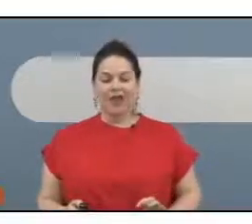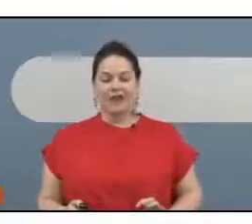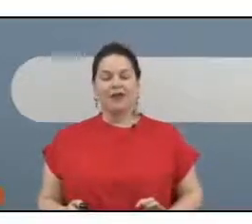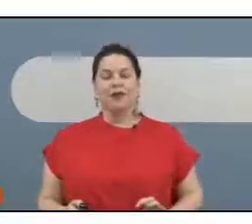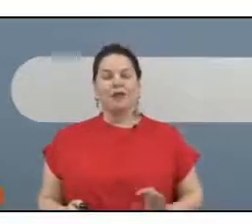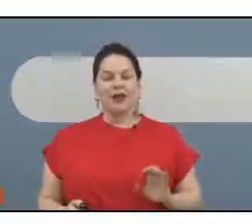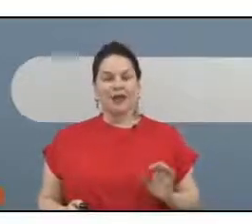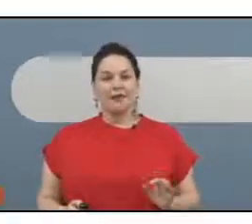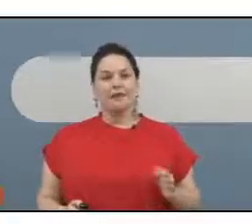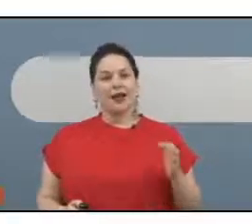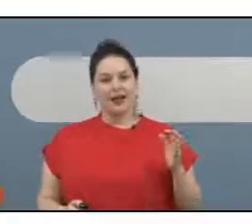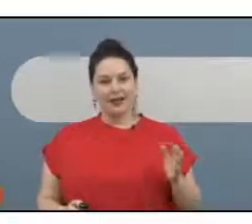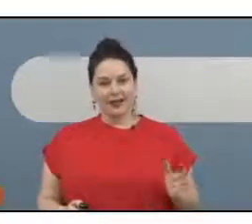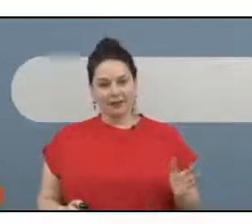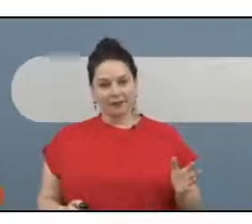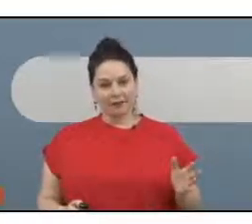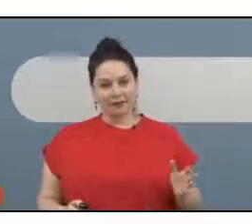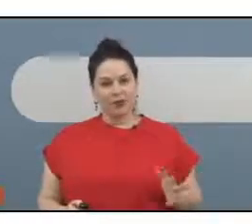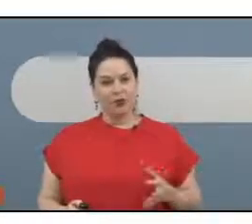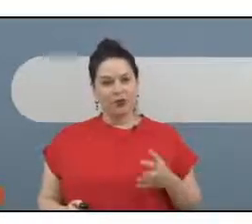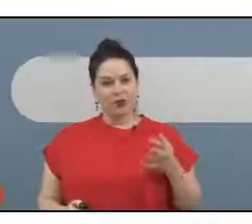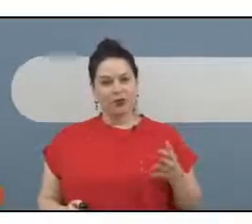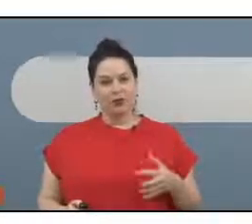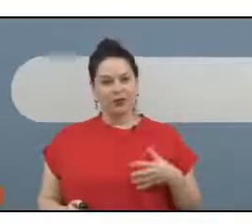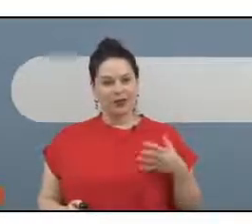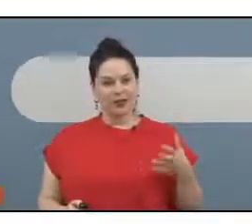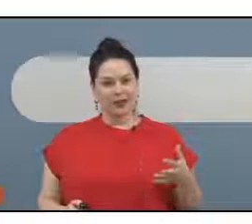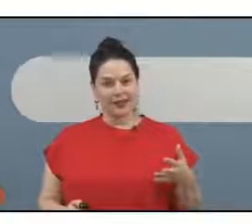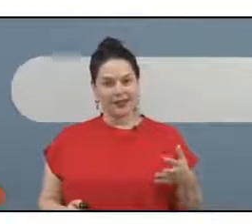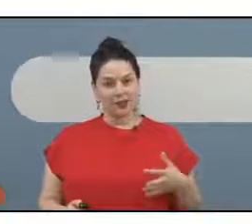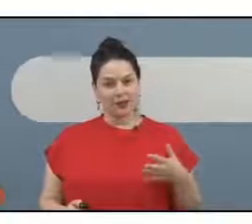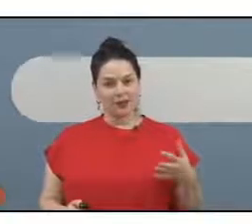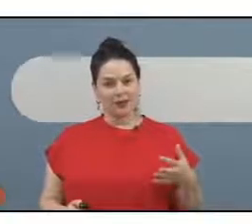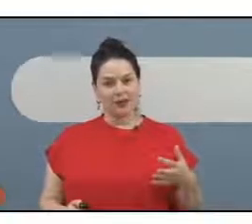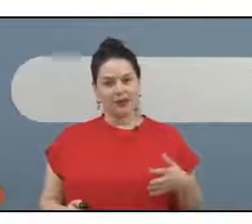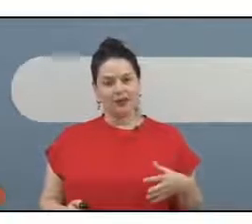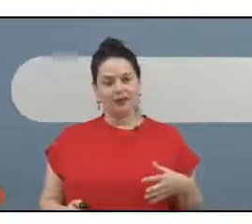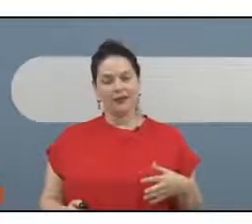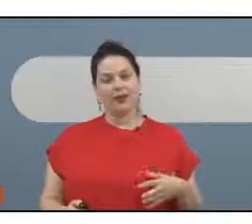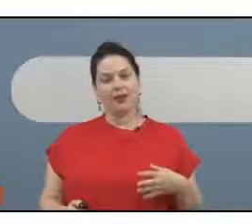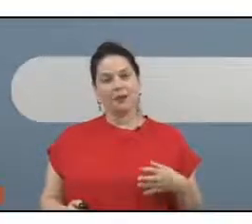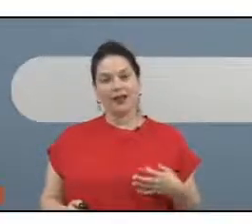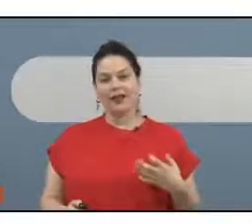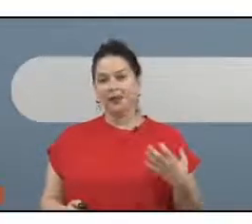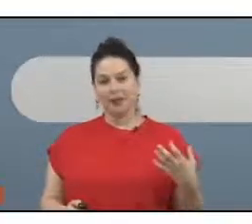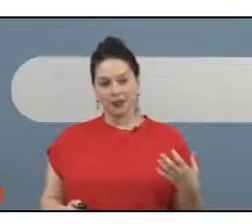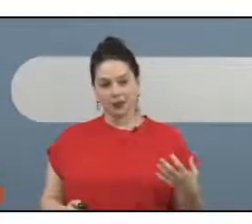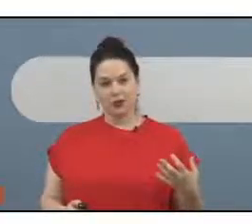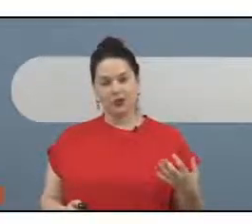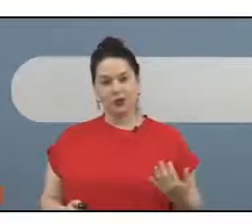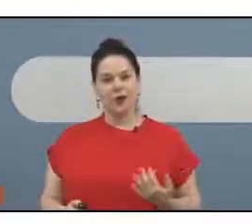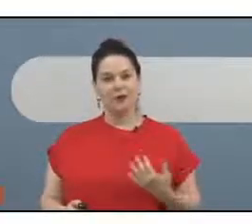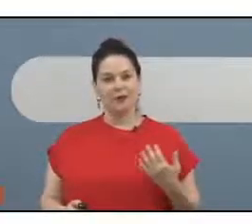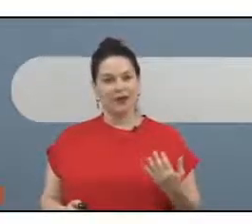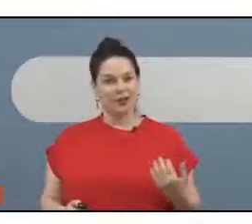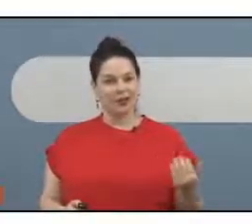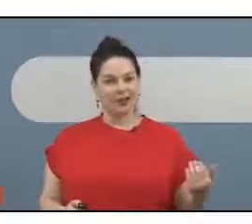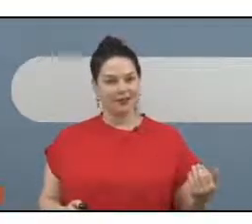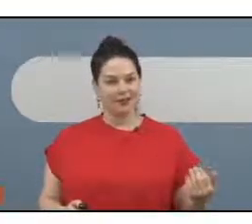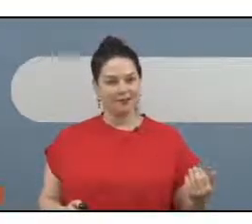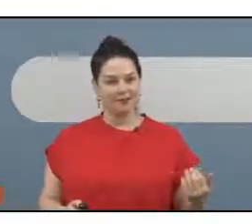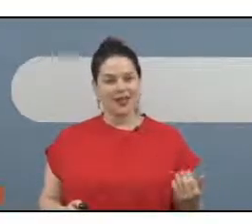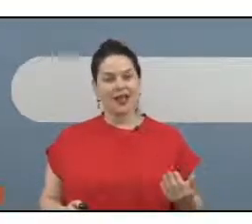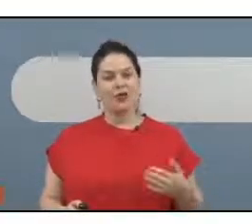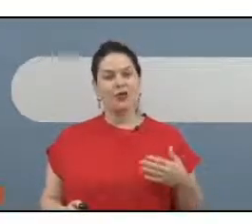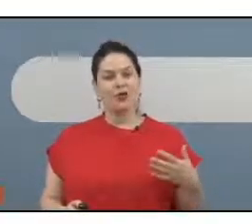ביותר, והוא מאיים על קרטים. הוא יצור רצחני שמאיים על כל קרטים, והמלך מינוס, שהוא המלך